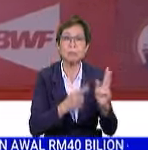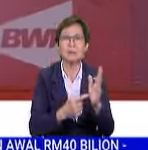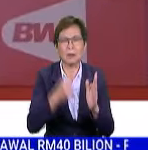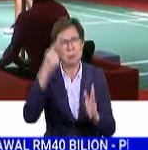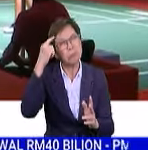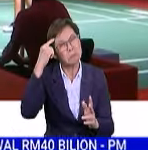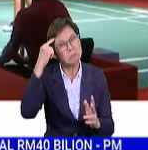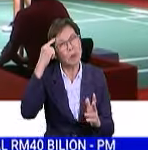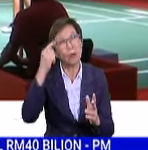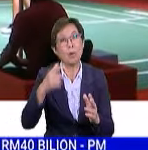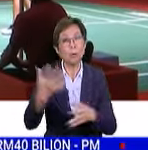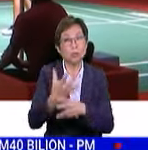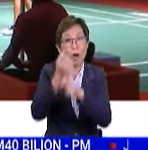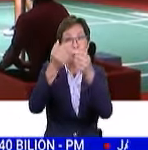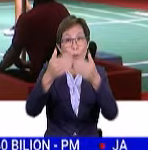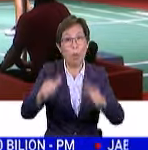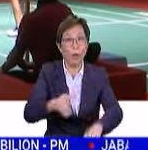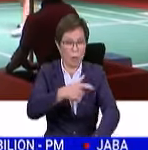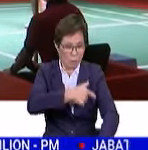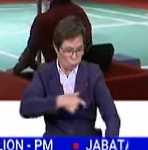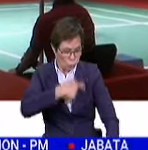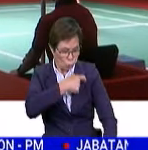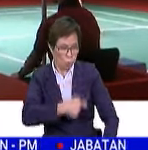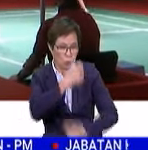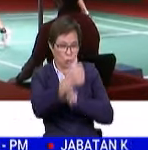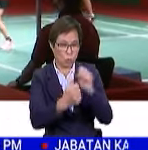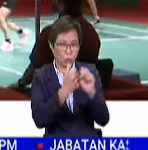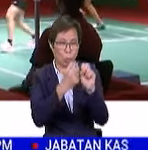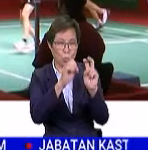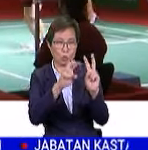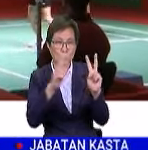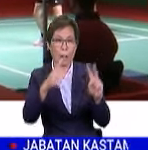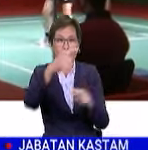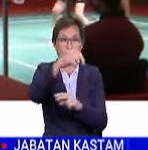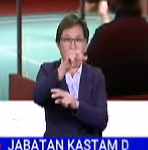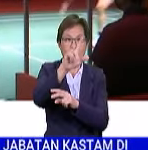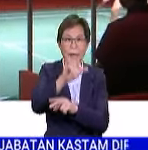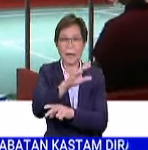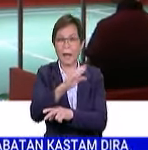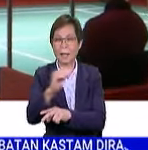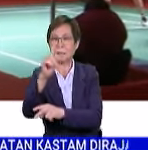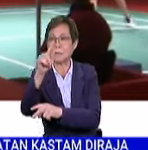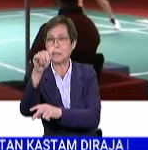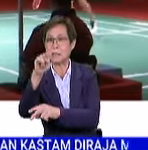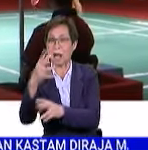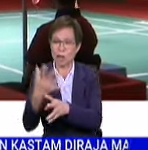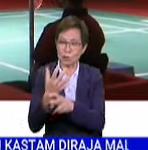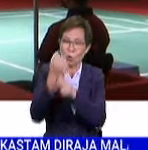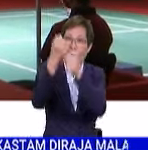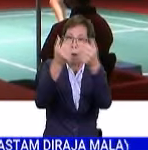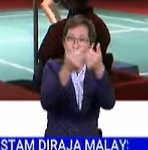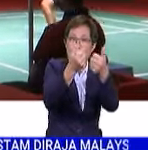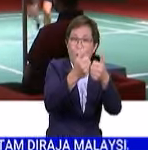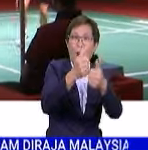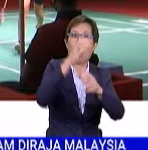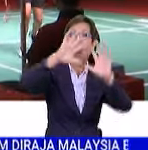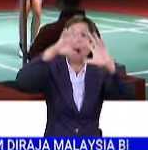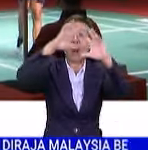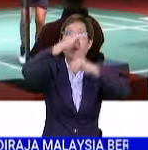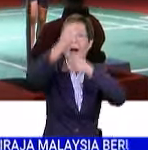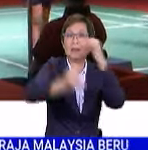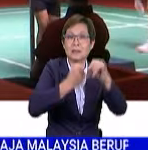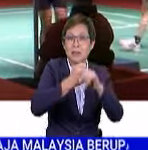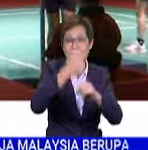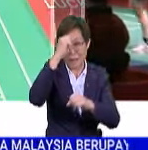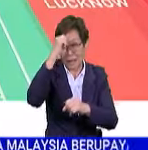membayangkan juara terbuka Switzerland 2021 Pearly Tan M. Tina serta juara kejohanan antarabangsa India